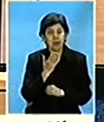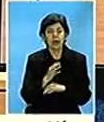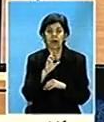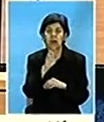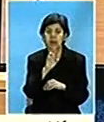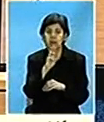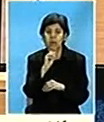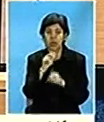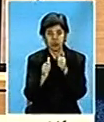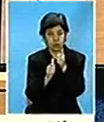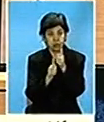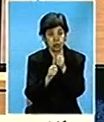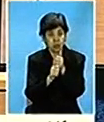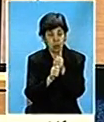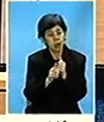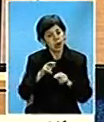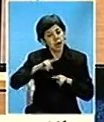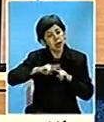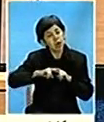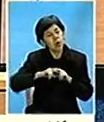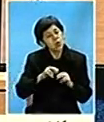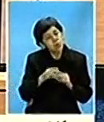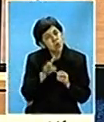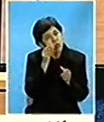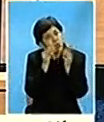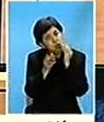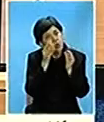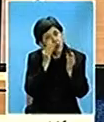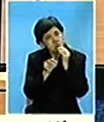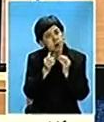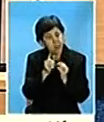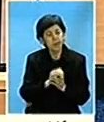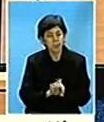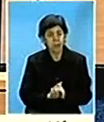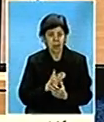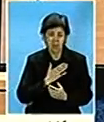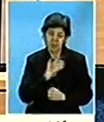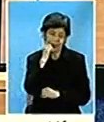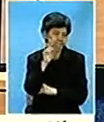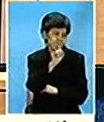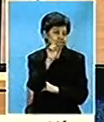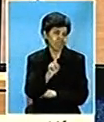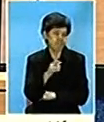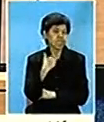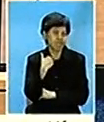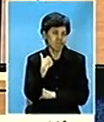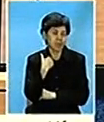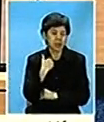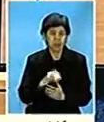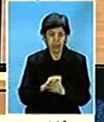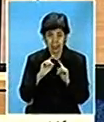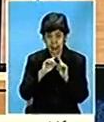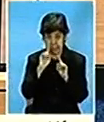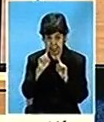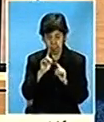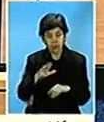นตรีช่วยที่กรุณานั่งรับฟังอยู่โดยตลอดท่านประธานครับสำหรับข้อสังเกตของผมนั้นมีดังนี้ประการที่1